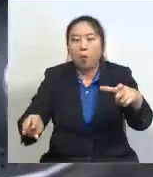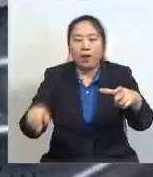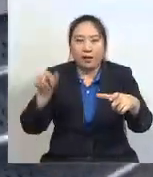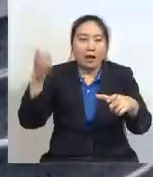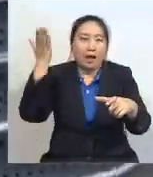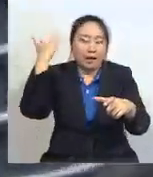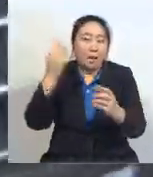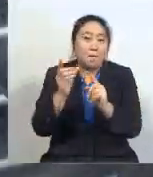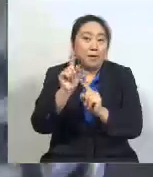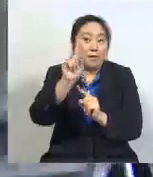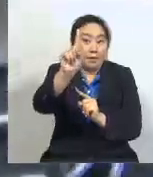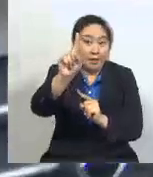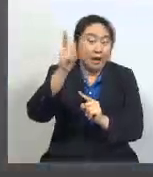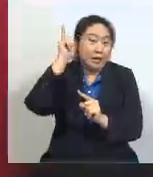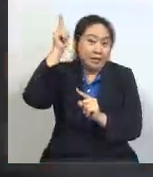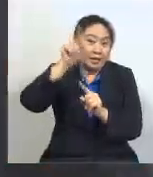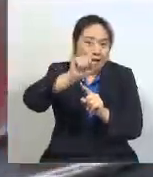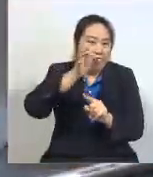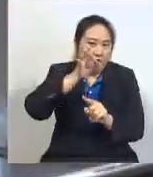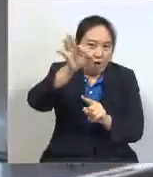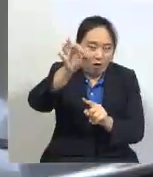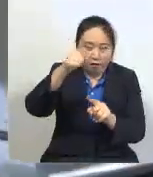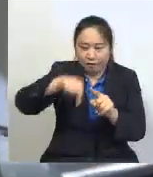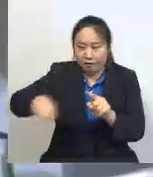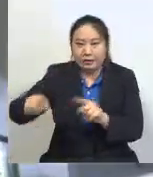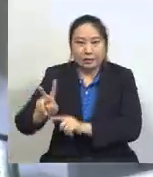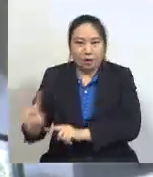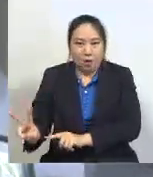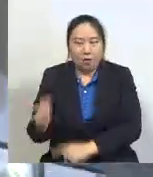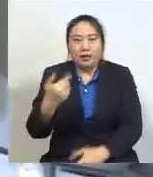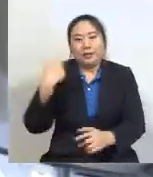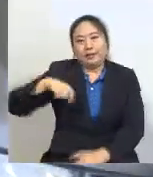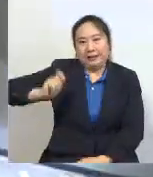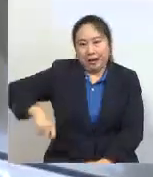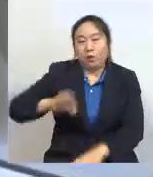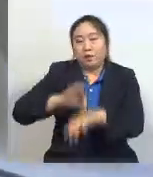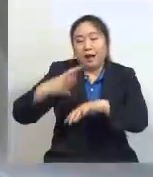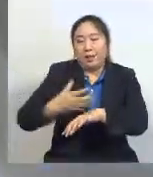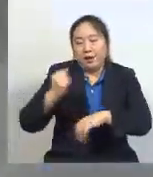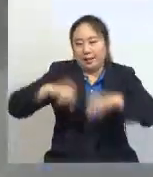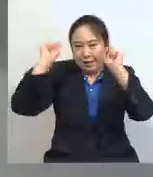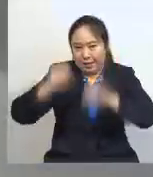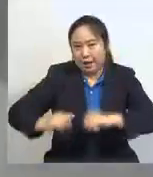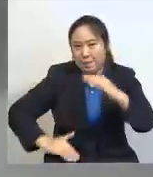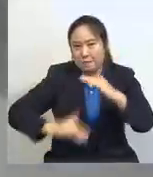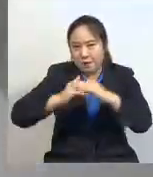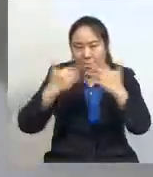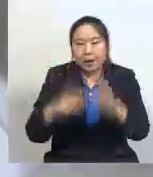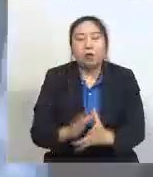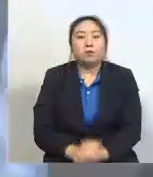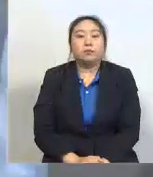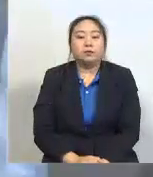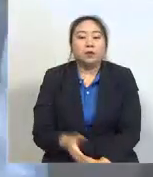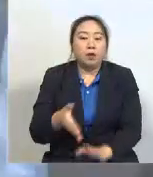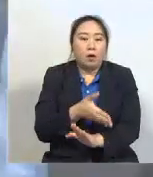รเป็นจำเลยหมายเลขหนึ่งโดยที่ศาลฎีกาแผนกคดีอาญาของผู้ดำรงตำแหน่งทางการเมืองมีคำพิพากษาถึงที่สุดก่อนหน้านี้ศาลฎีกาแผน